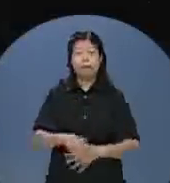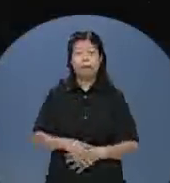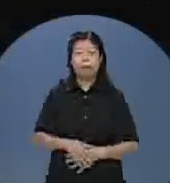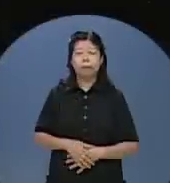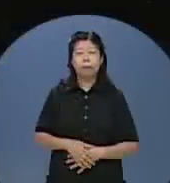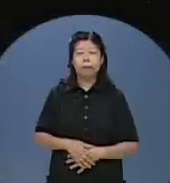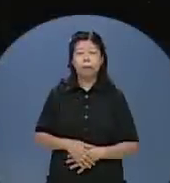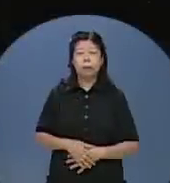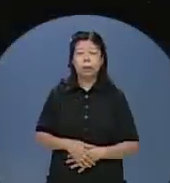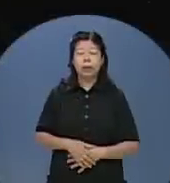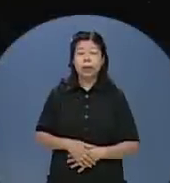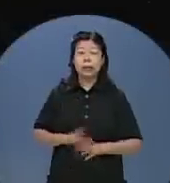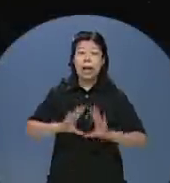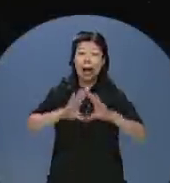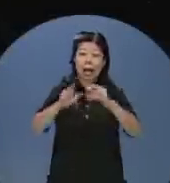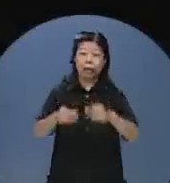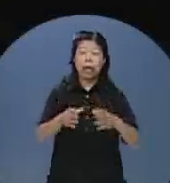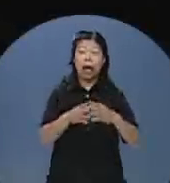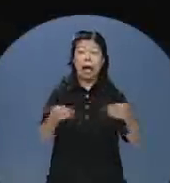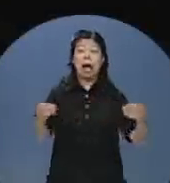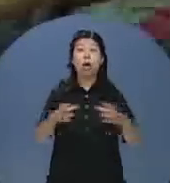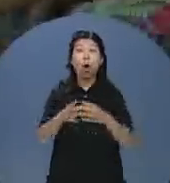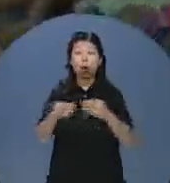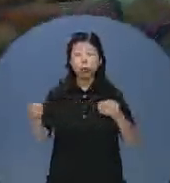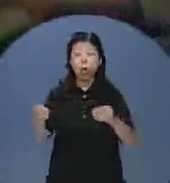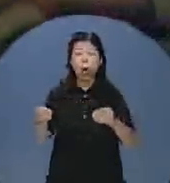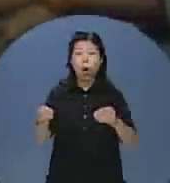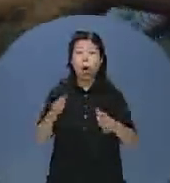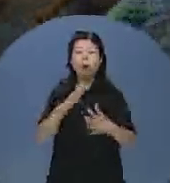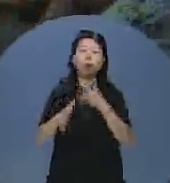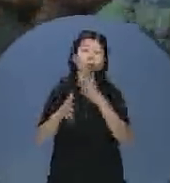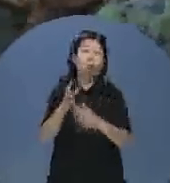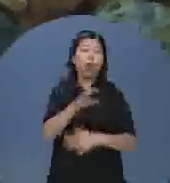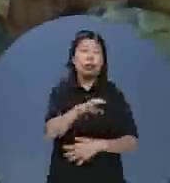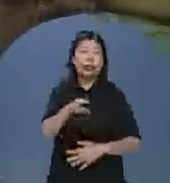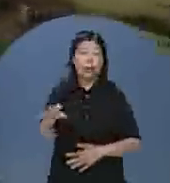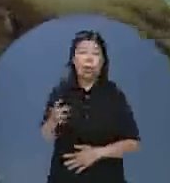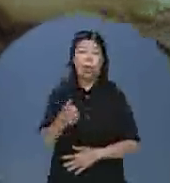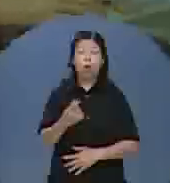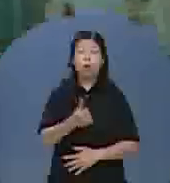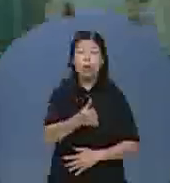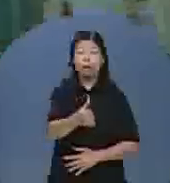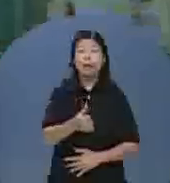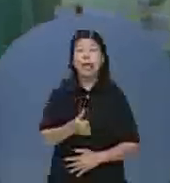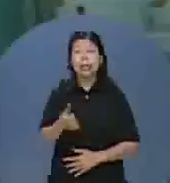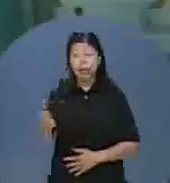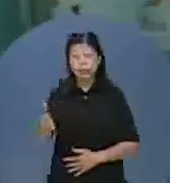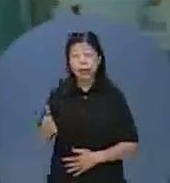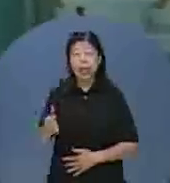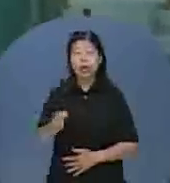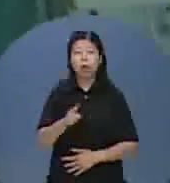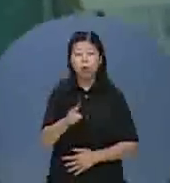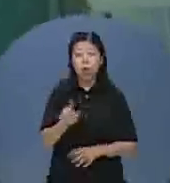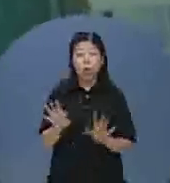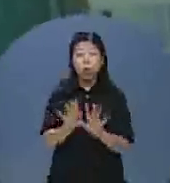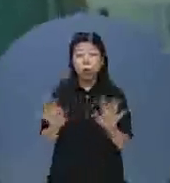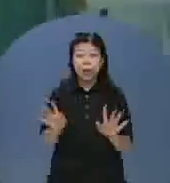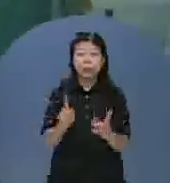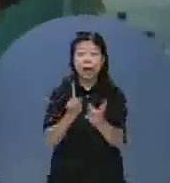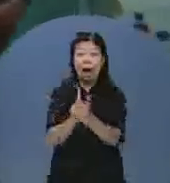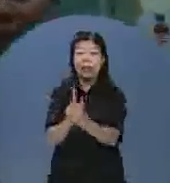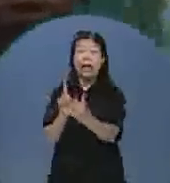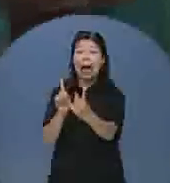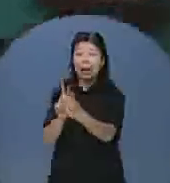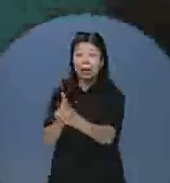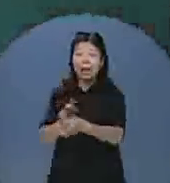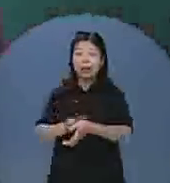この後舞台では世界各国の紛争地や被災地の子どもたちを訪ね、現地の医療活動に取り組む